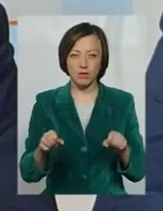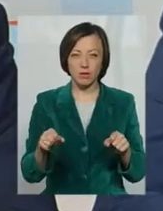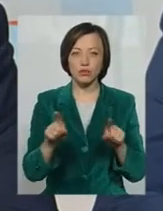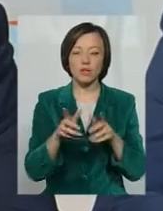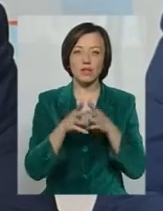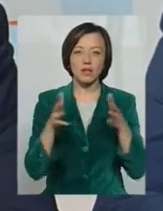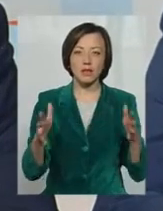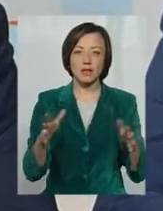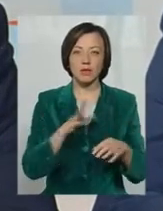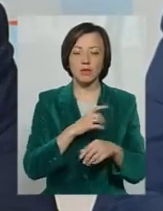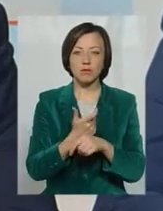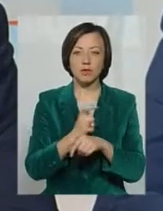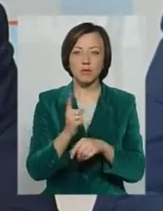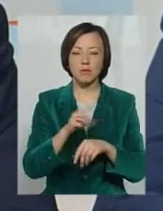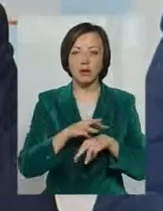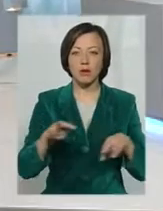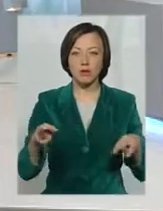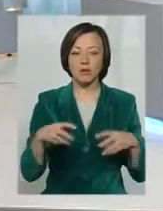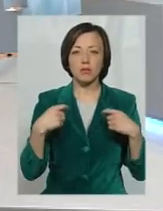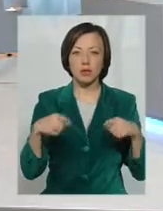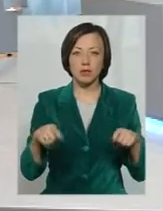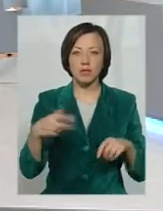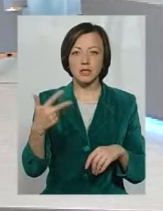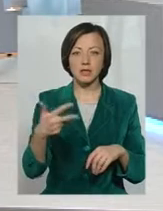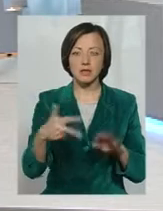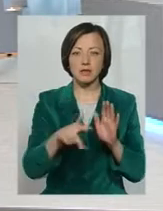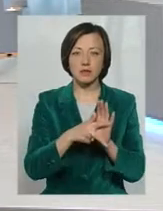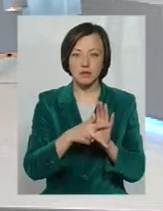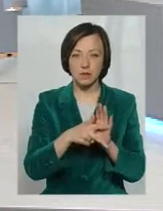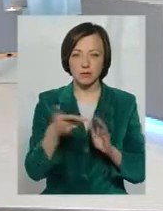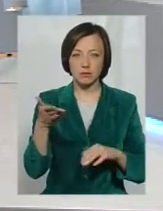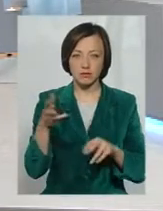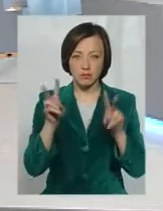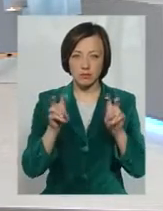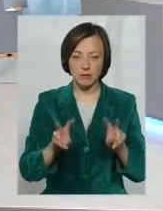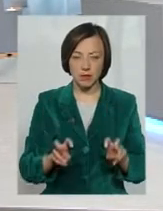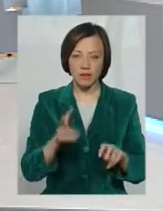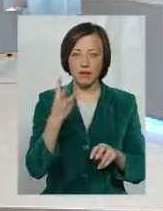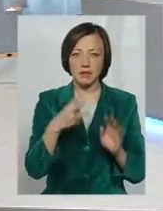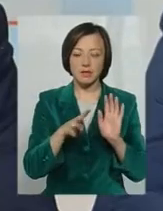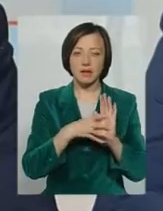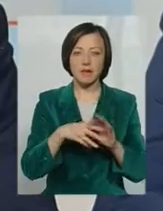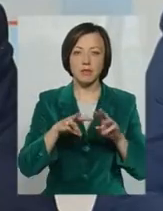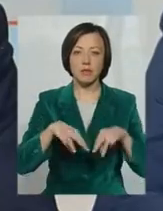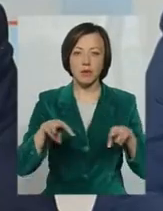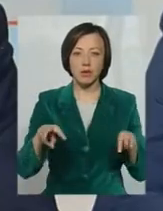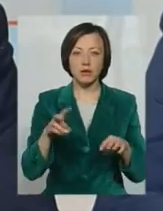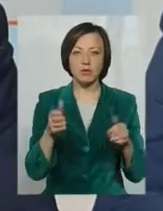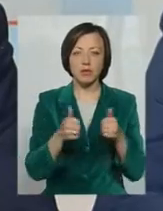які це були більше мільйона гривень, було забезпечено продаж 38 лотів на 39 мільйонів гривень. Поряд з